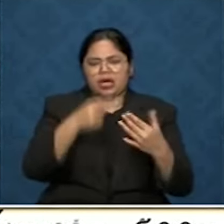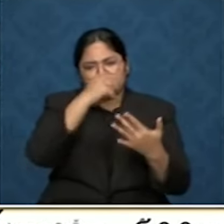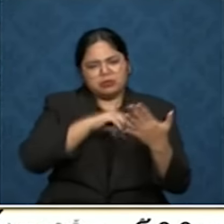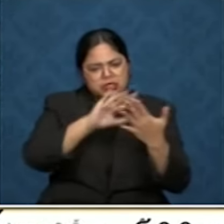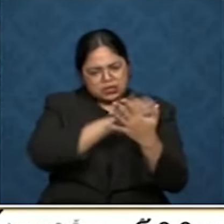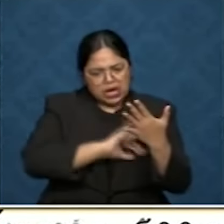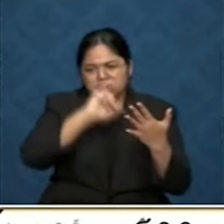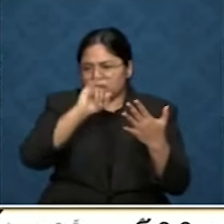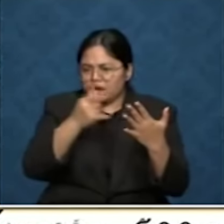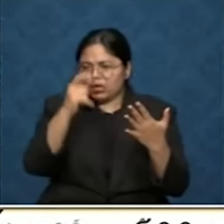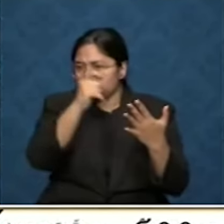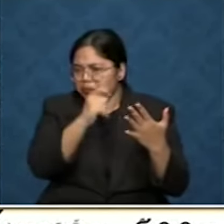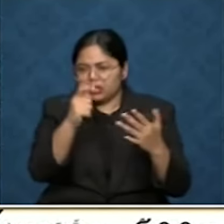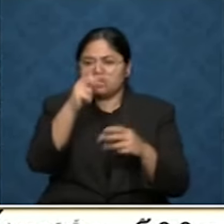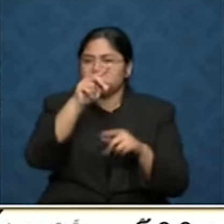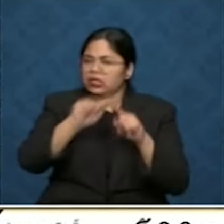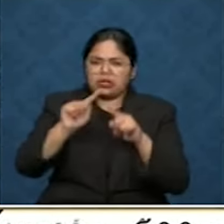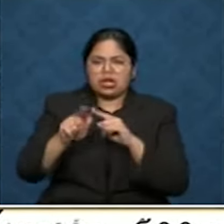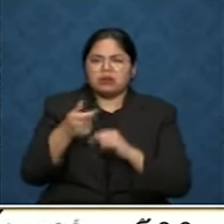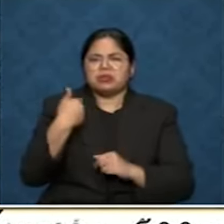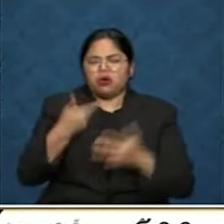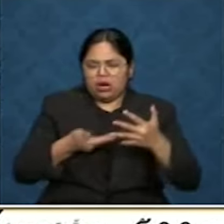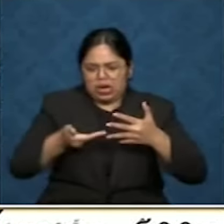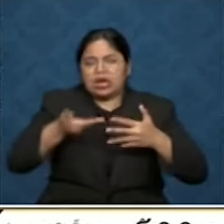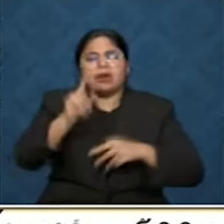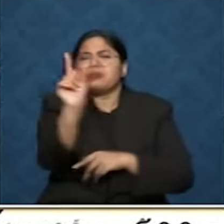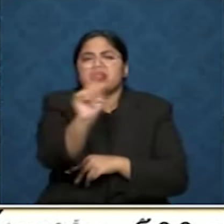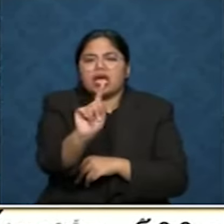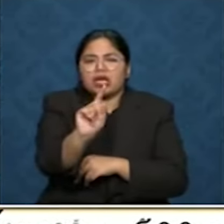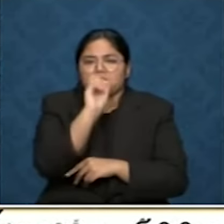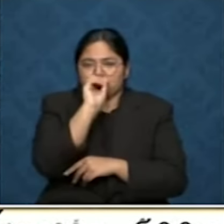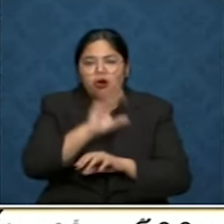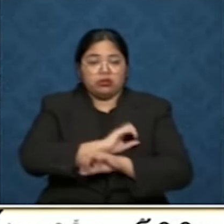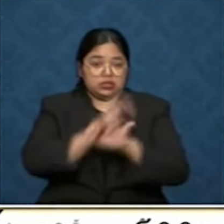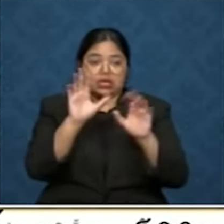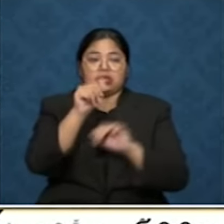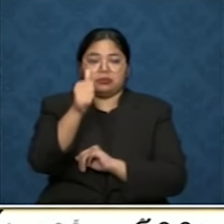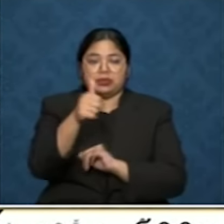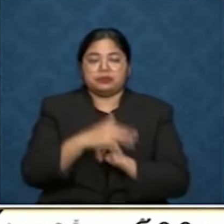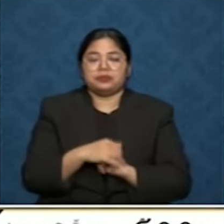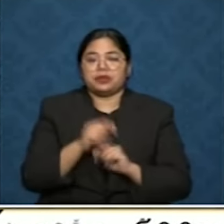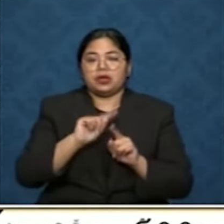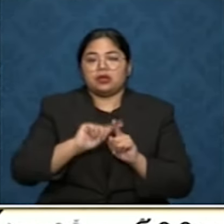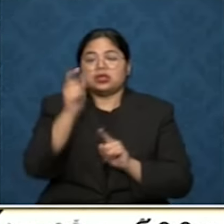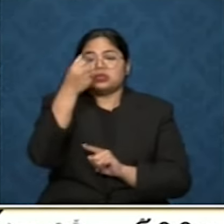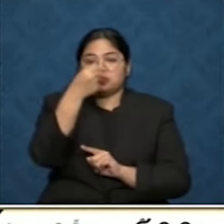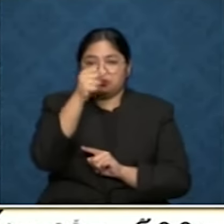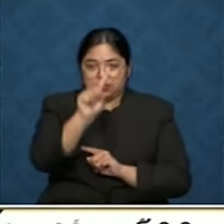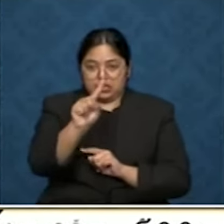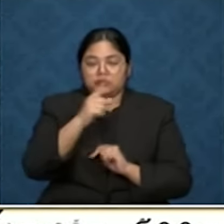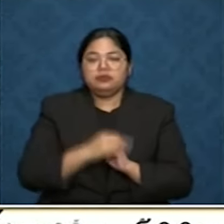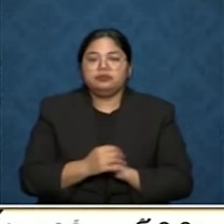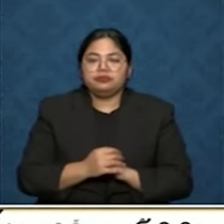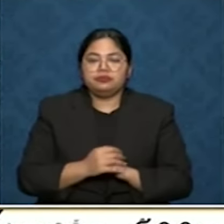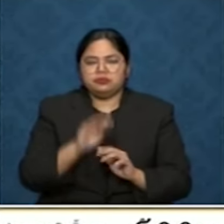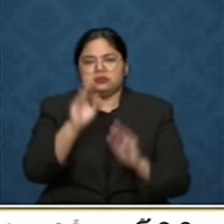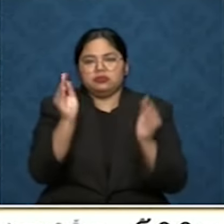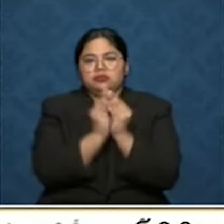อำเภอหรือระดับหมู่บ้านมันมันต้องระดับไหนท่านประธานนะครับ 11ครับรายงานการประเมิน 9